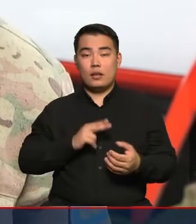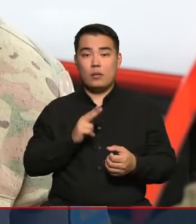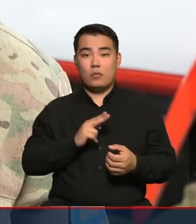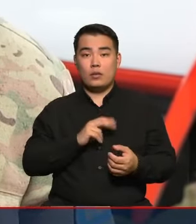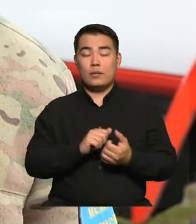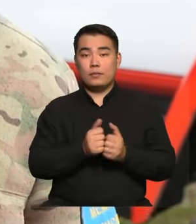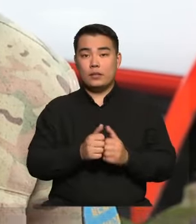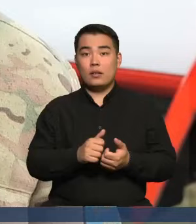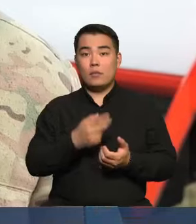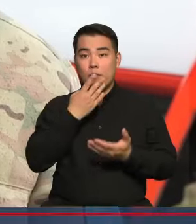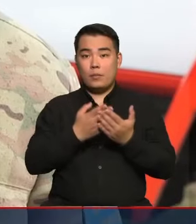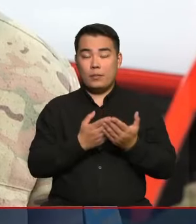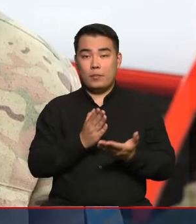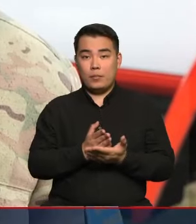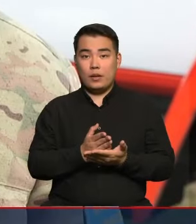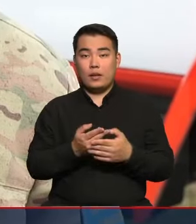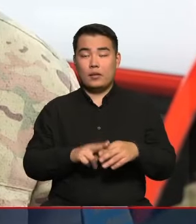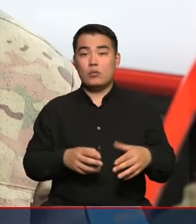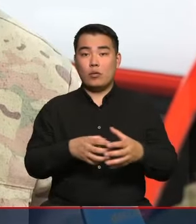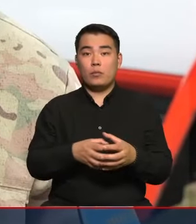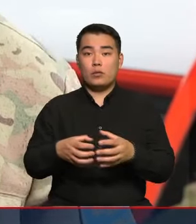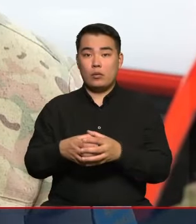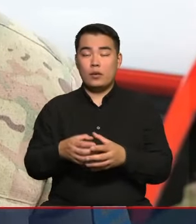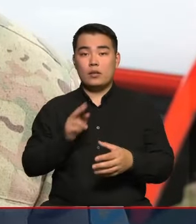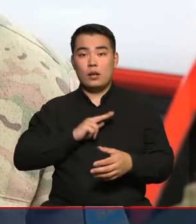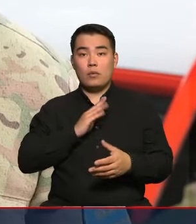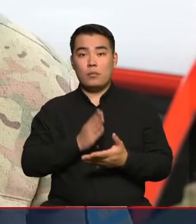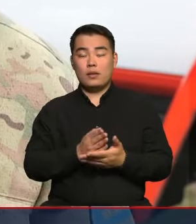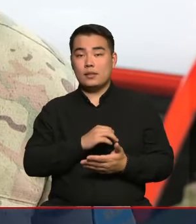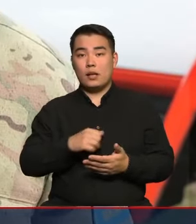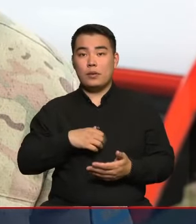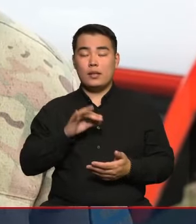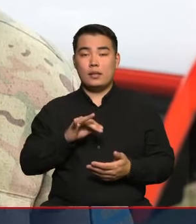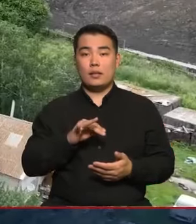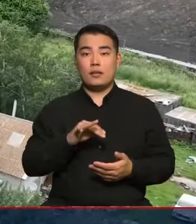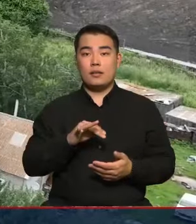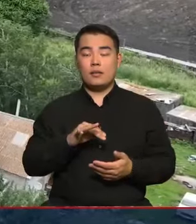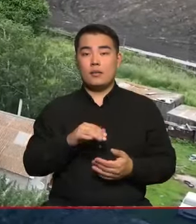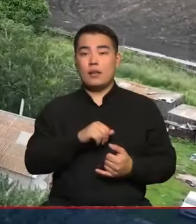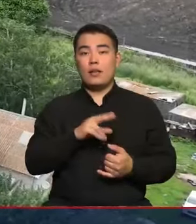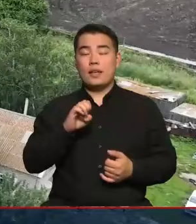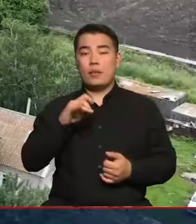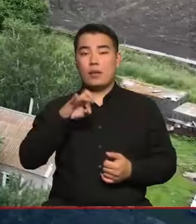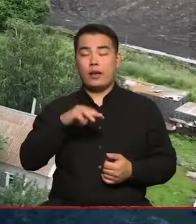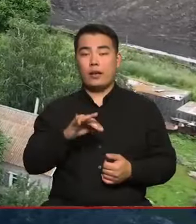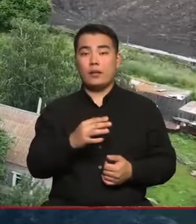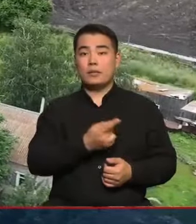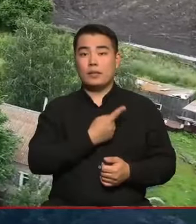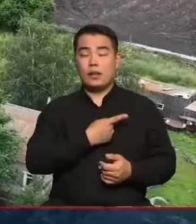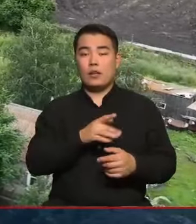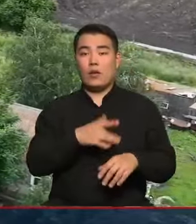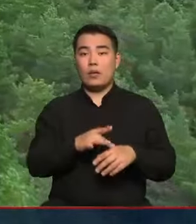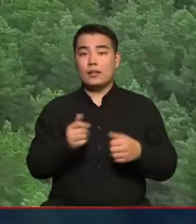кезекшілік міндеттеріміз бар. Сол топ болып жұмыс істейміз өзіміз инспекторлармен. Есімтай күзететін аймақ қалаға